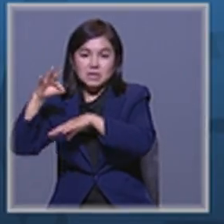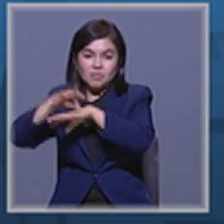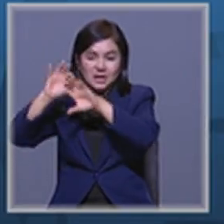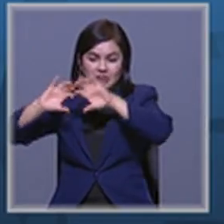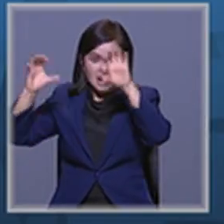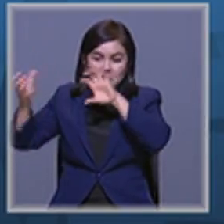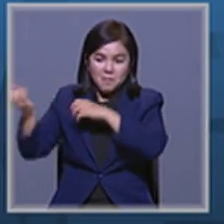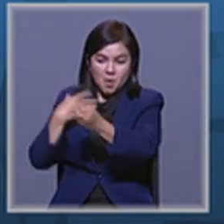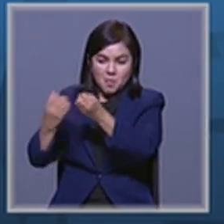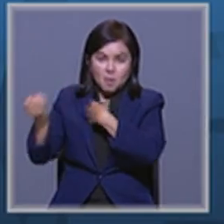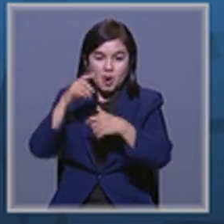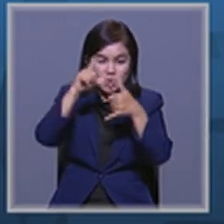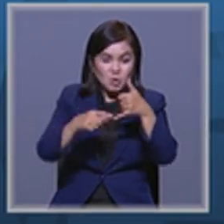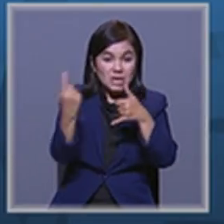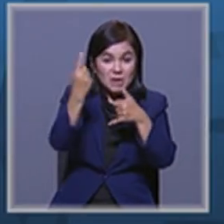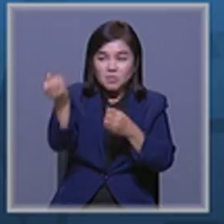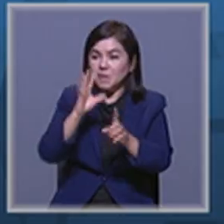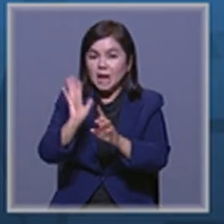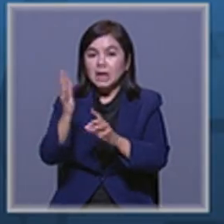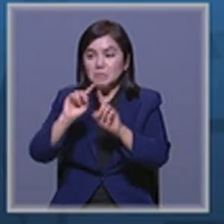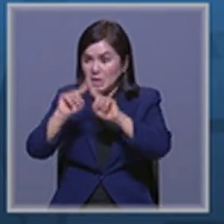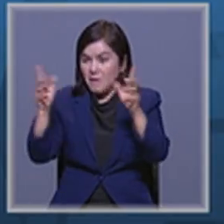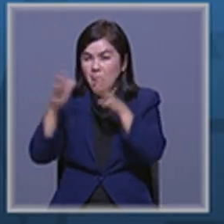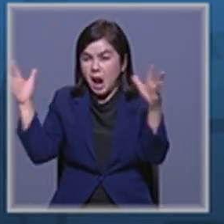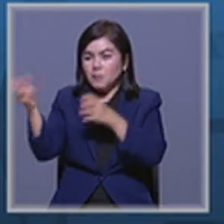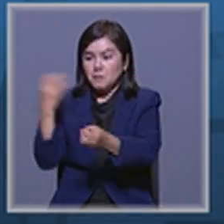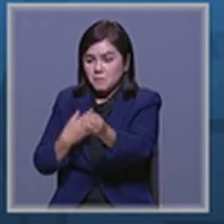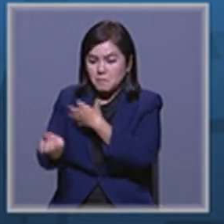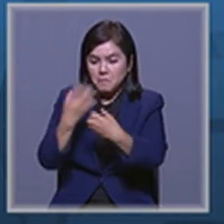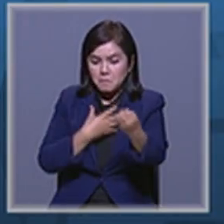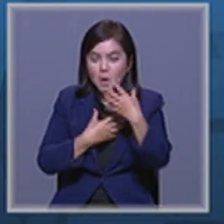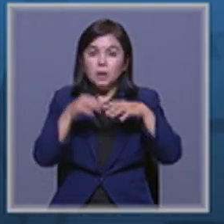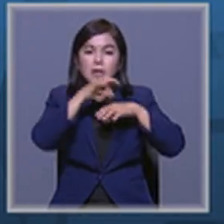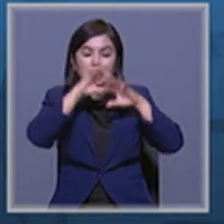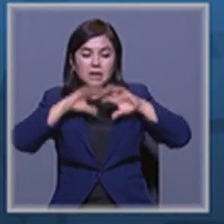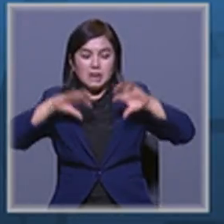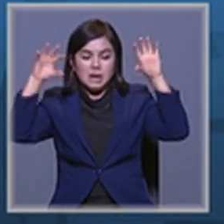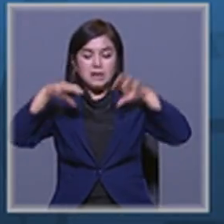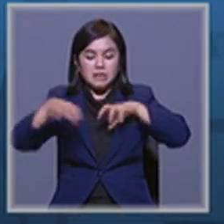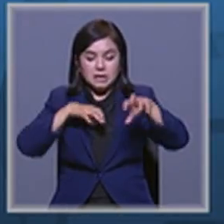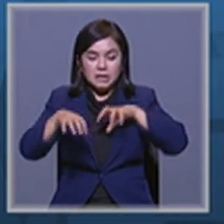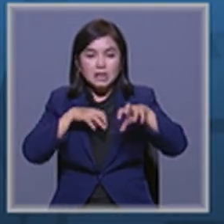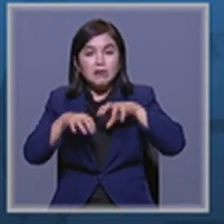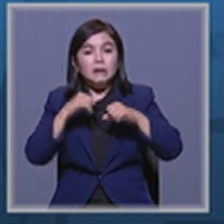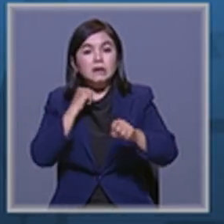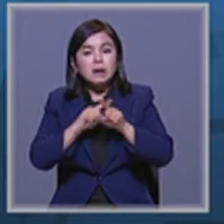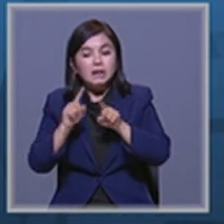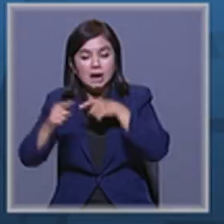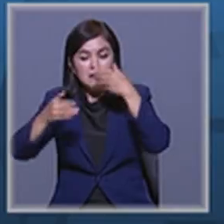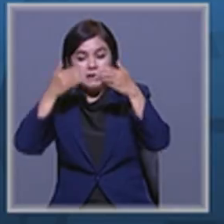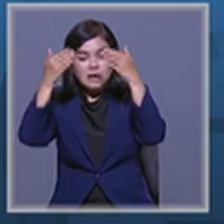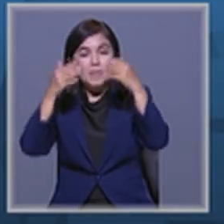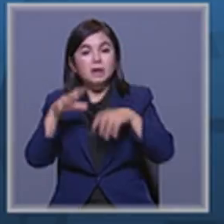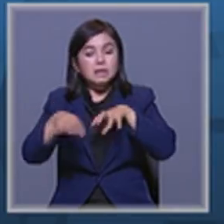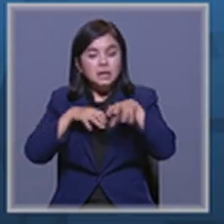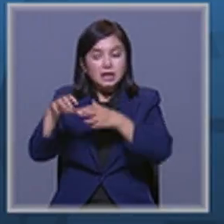มาไม่ใช่รายเดียวเลยนะครับแจ้งมาหลายท่านบอกว่าบางครั้งเนี่ยเวลาข้าราชการชั้นผู้ใหญ่จัดนะประเภท